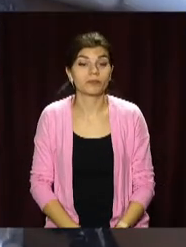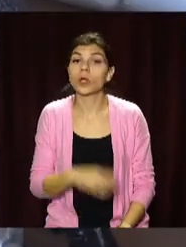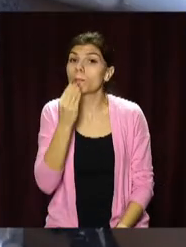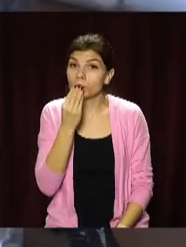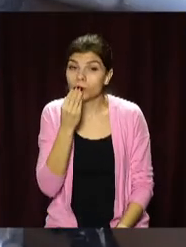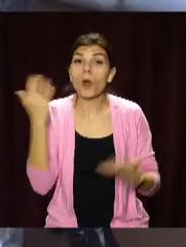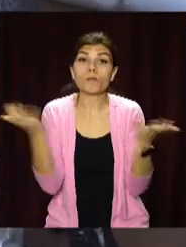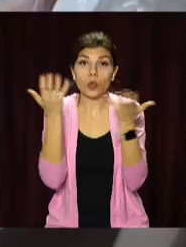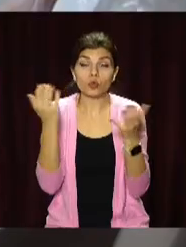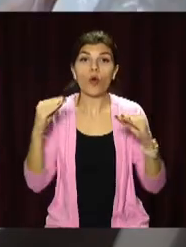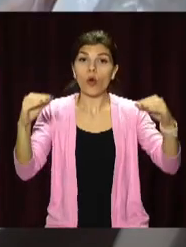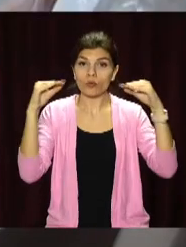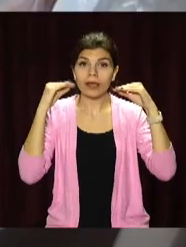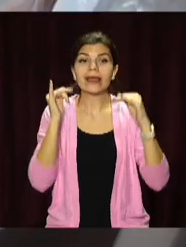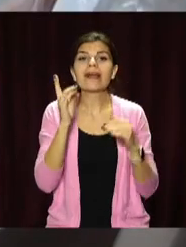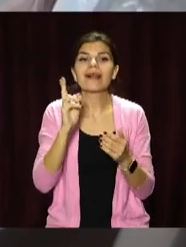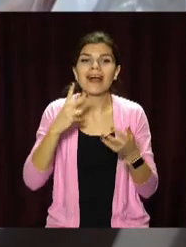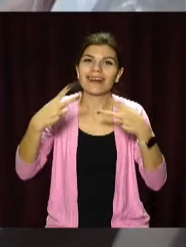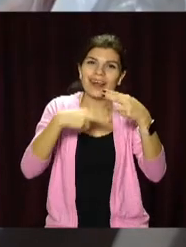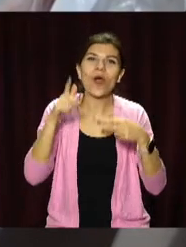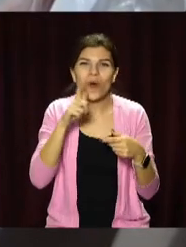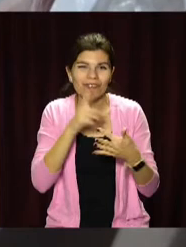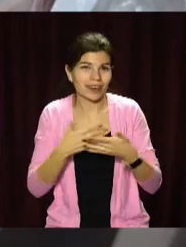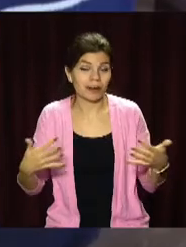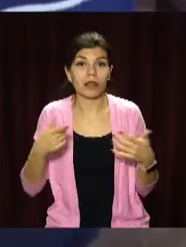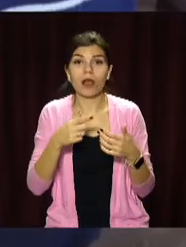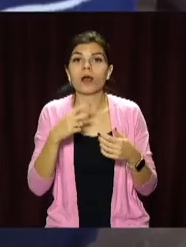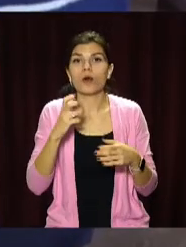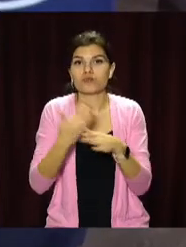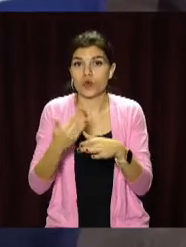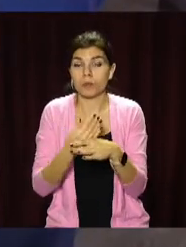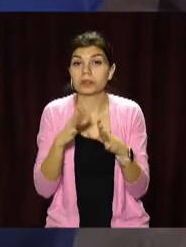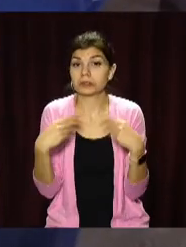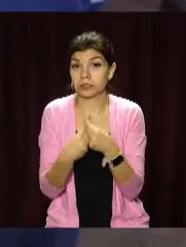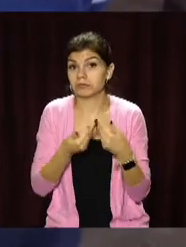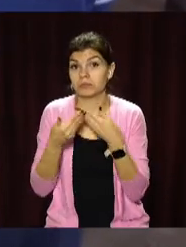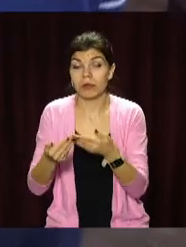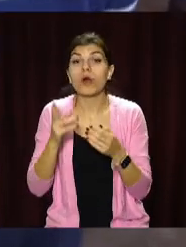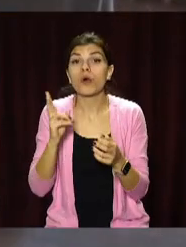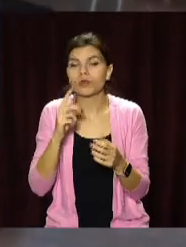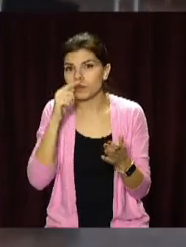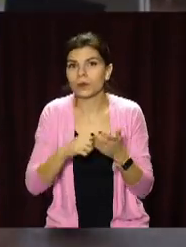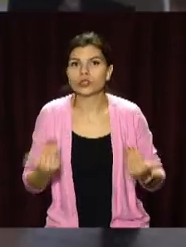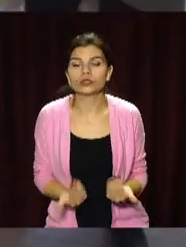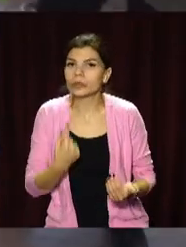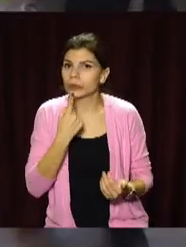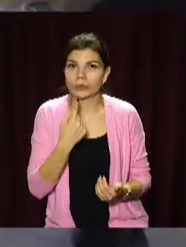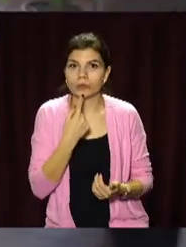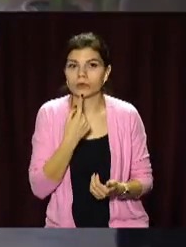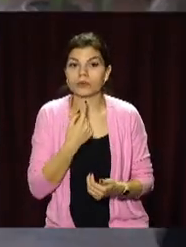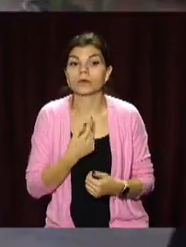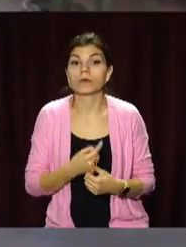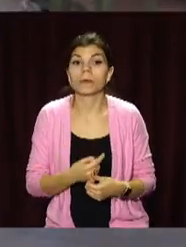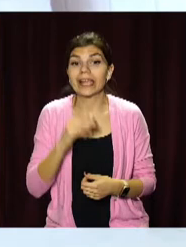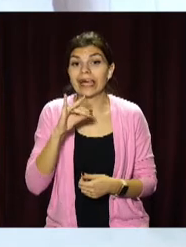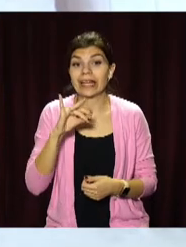Продукти, подушки, ковдри, канцелярія – у Кам'янському передали гуманітарну допомогу сім'ям, які опинилися у складних життєвих обставинах.